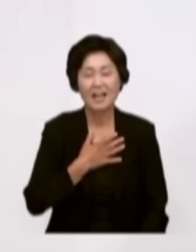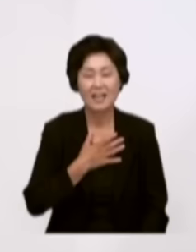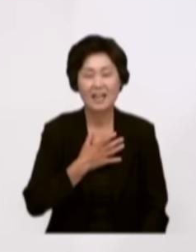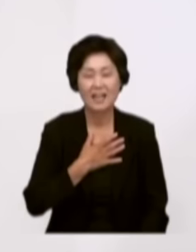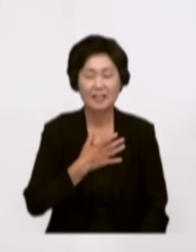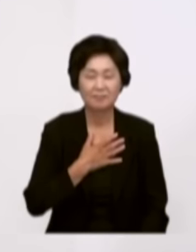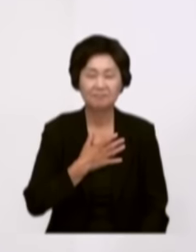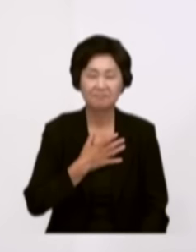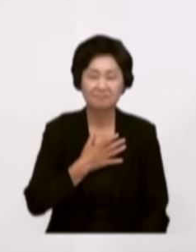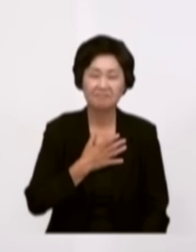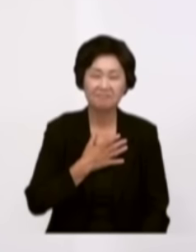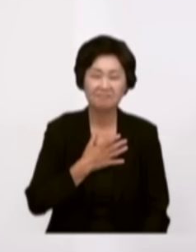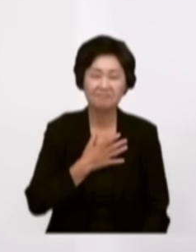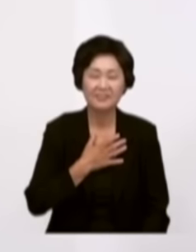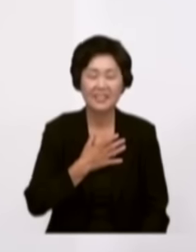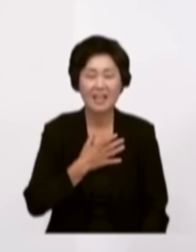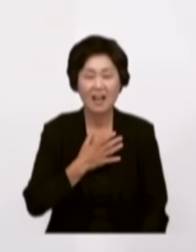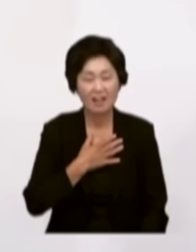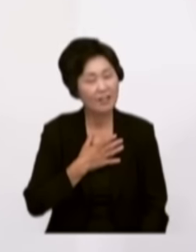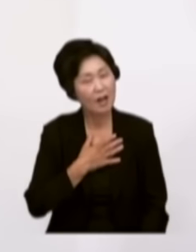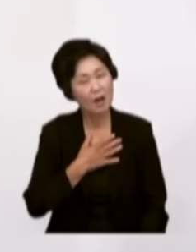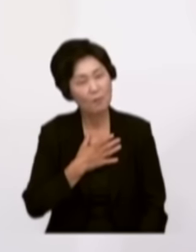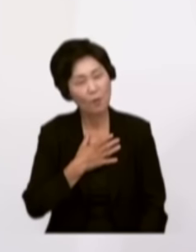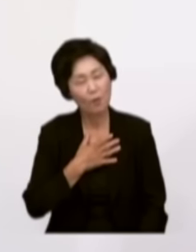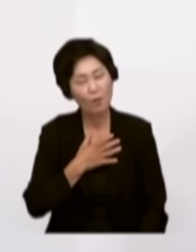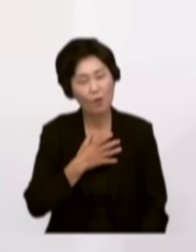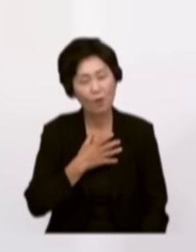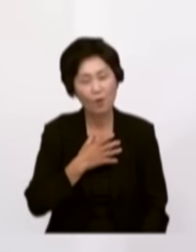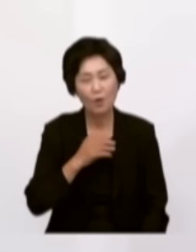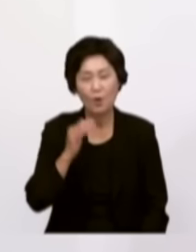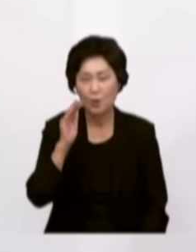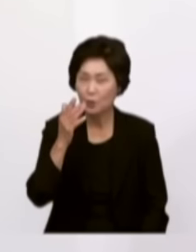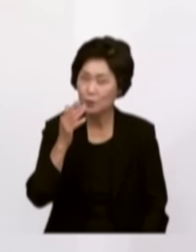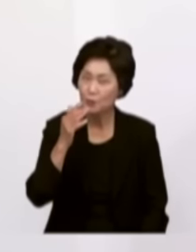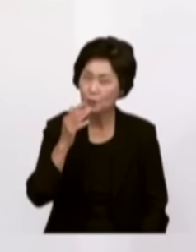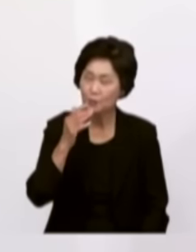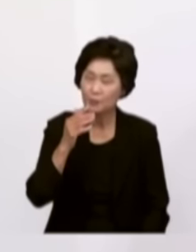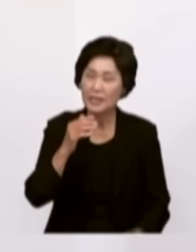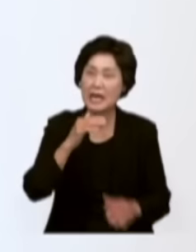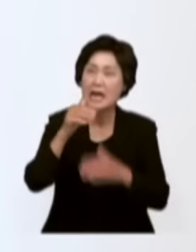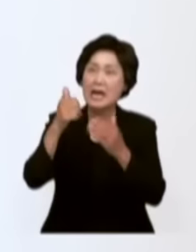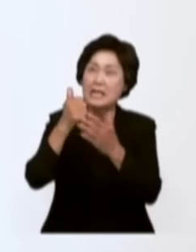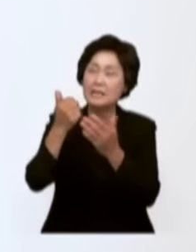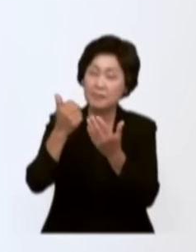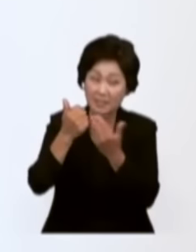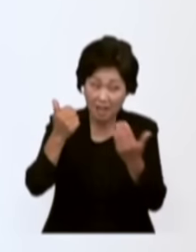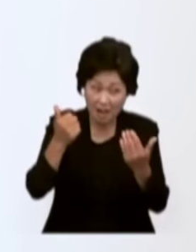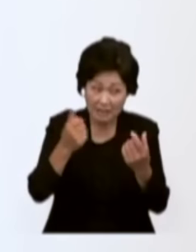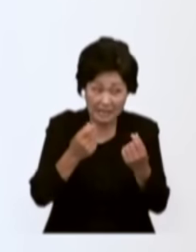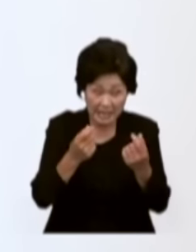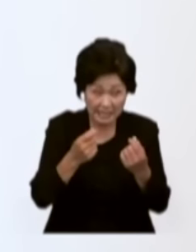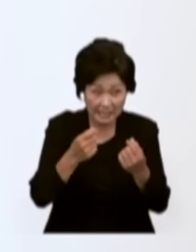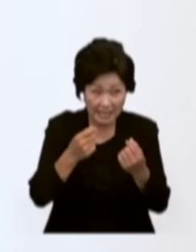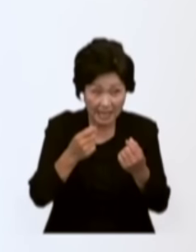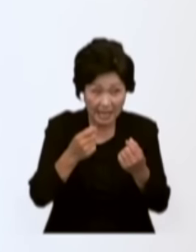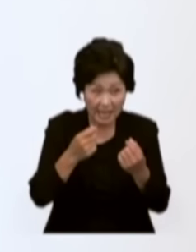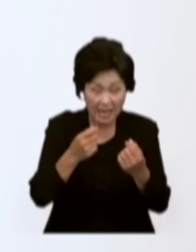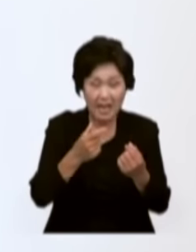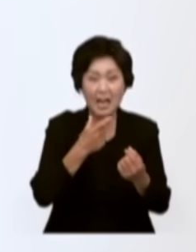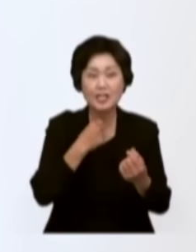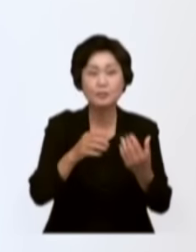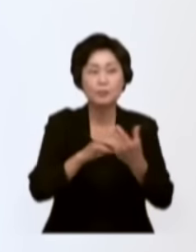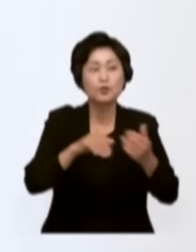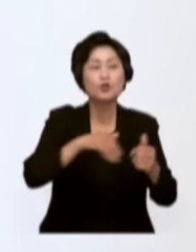그러니까 그 영구가 요즘 내가 좀 하나님을 멀리하는 것 같네? 라고 하면은 이상하게 제 주변에 이렇게 모여서